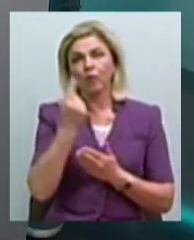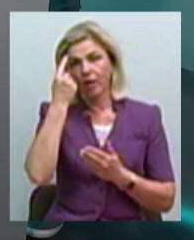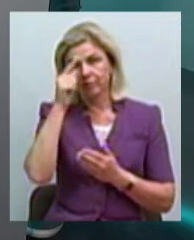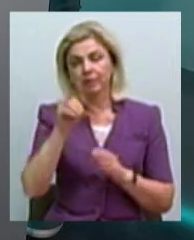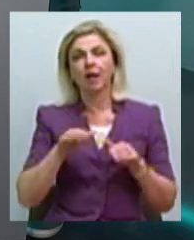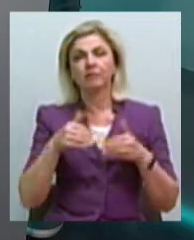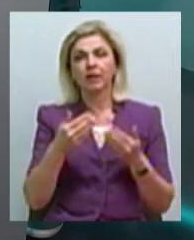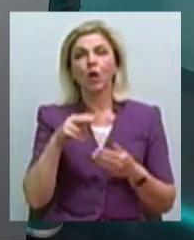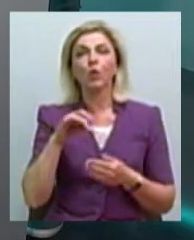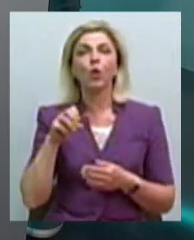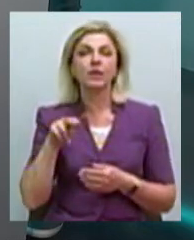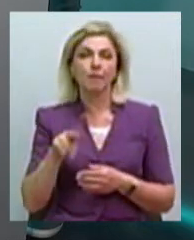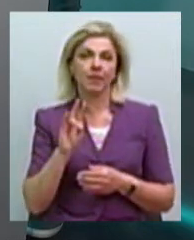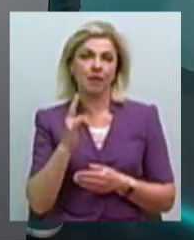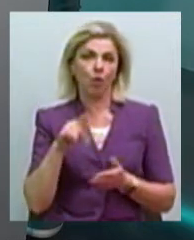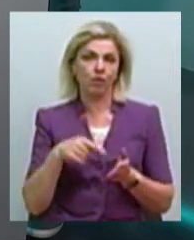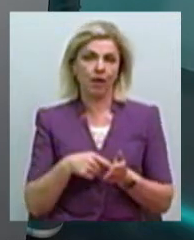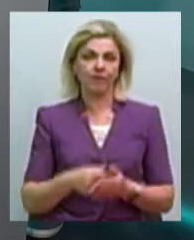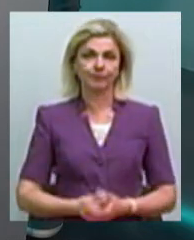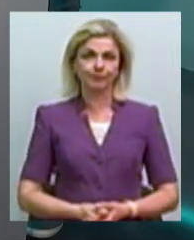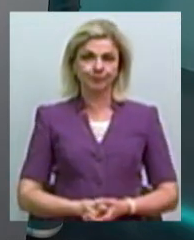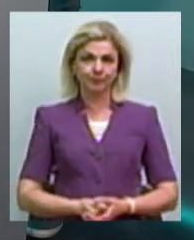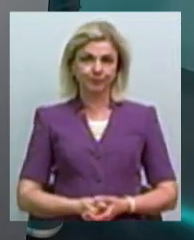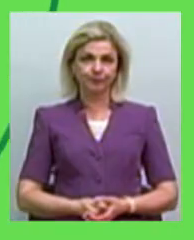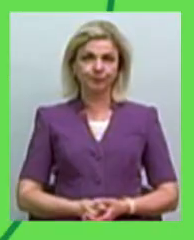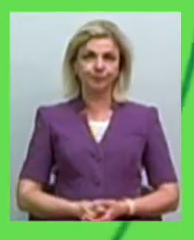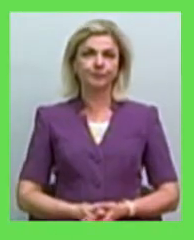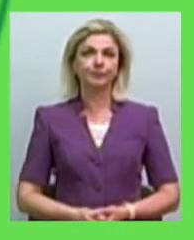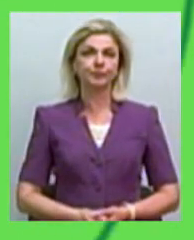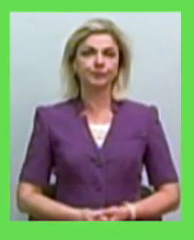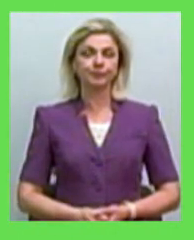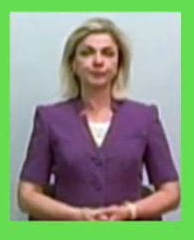Миколаєва. Докладніше у відеоматеріалі Олександра Гордієнка.